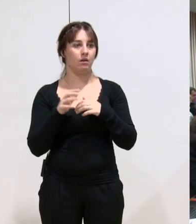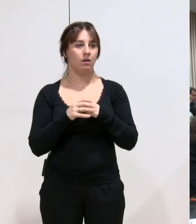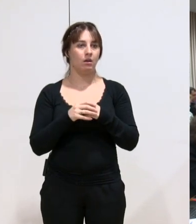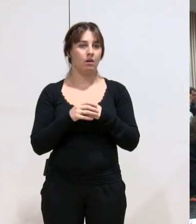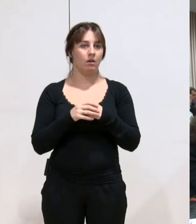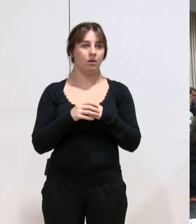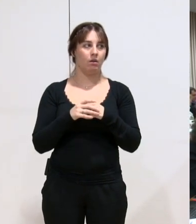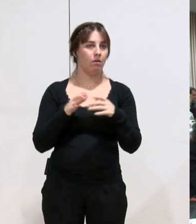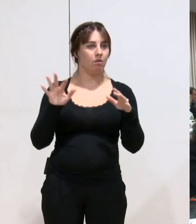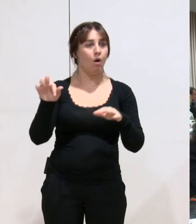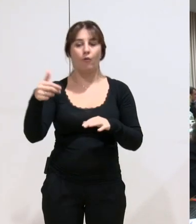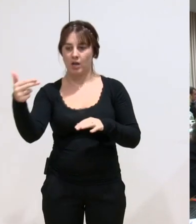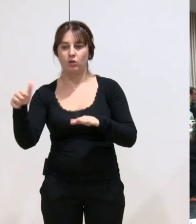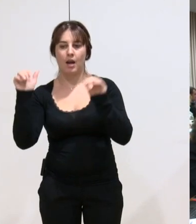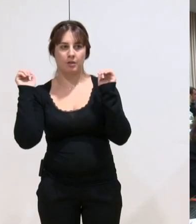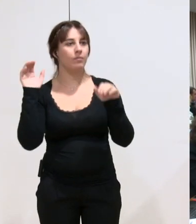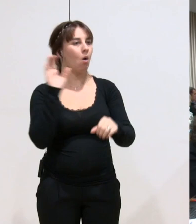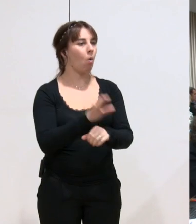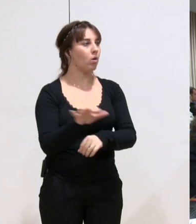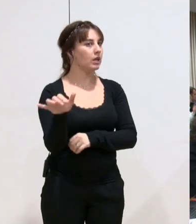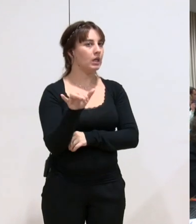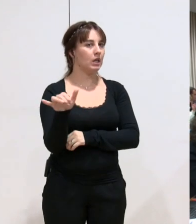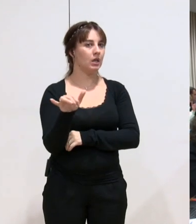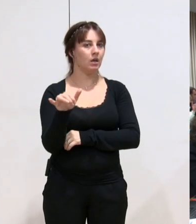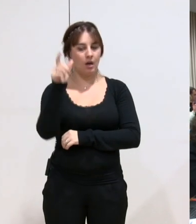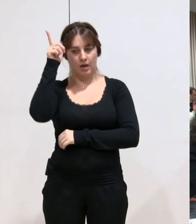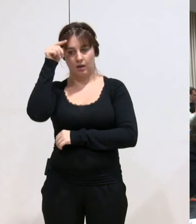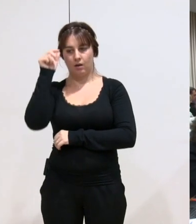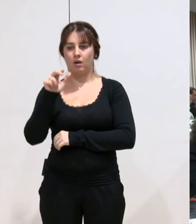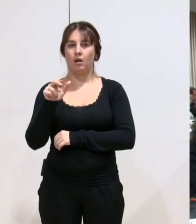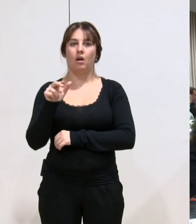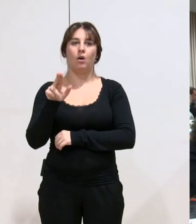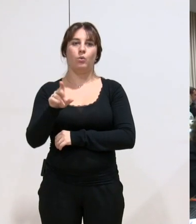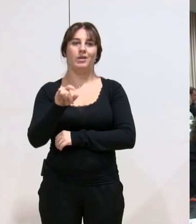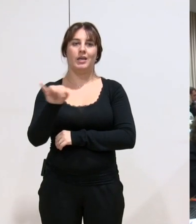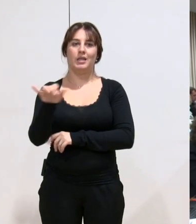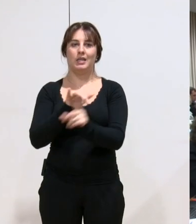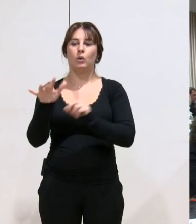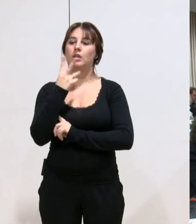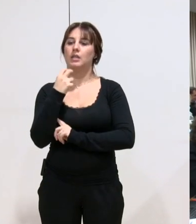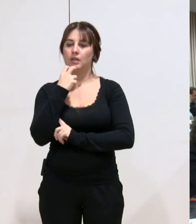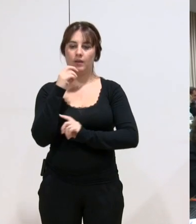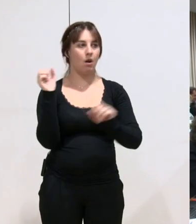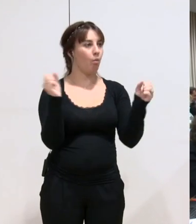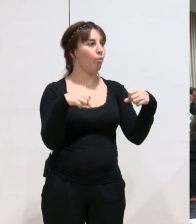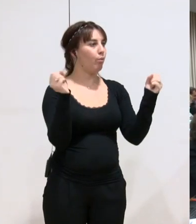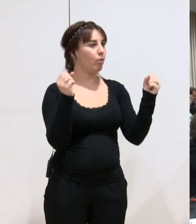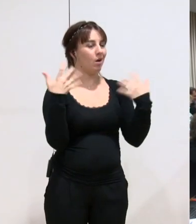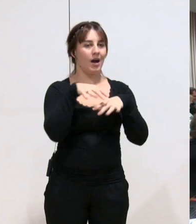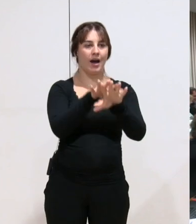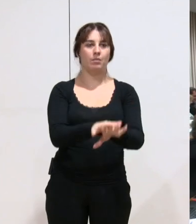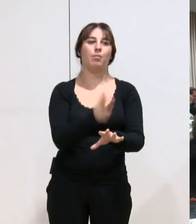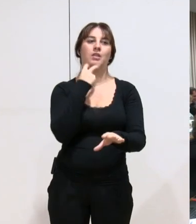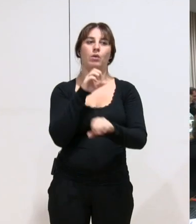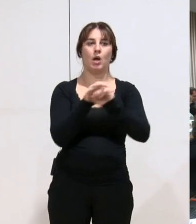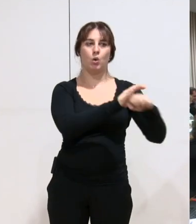Qui Front national s'abstient ? Qui vote contre ? Républicains, UDI, Société civile, qui vote pour ? Rassemblement citoyen de